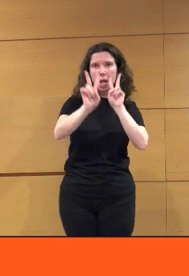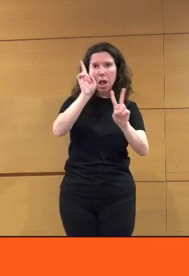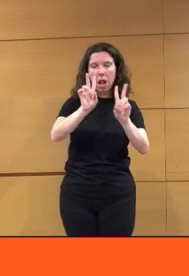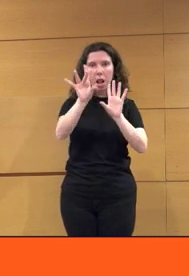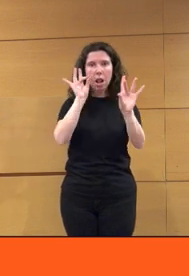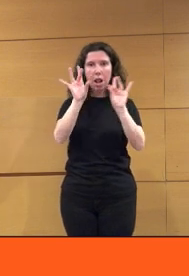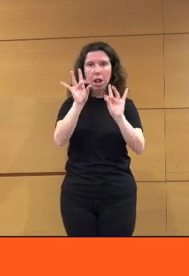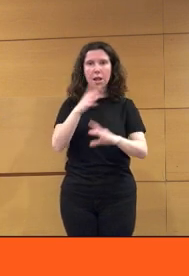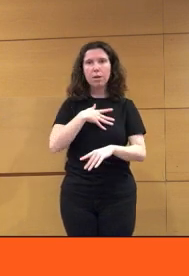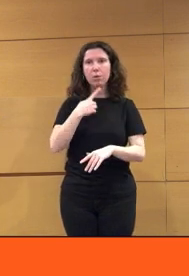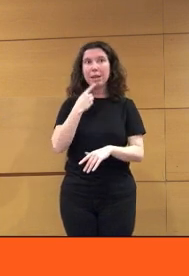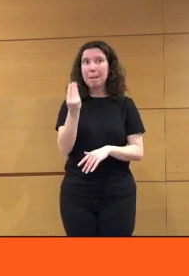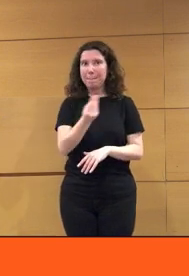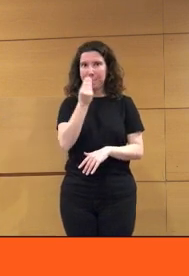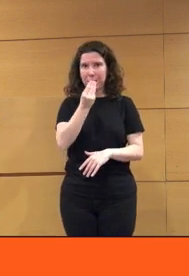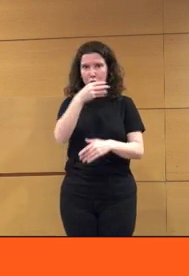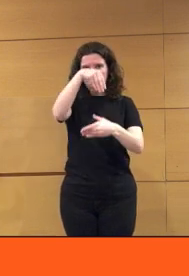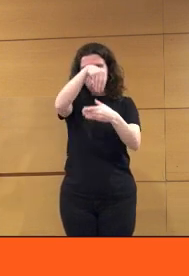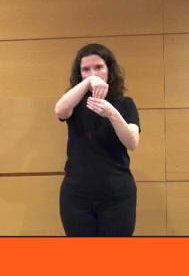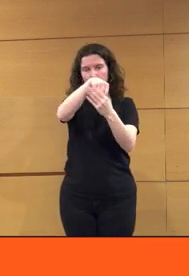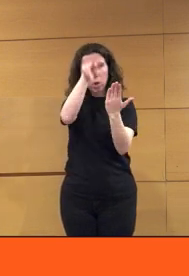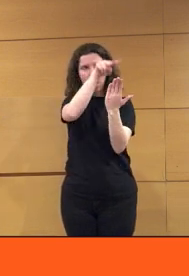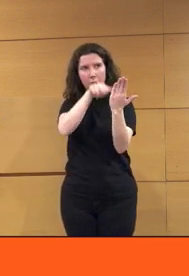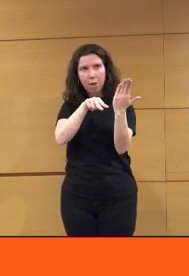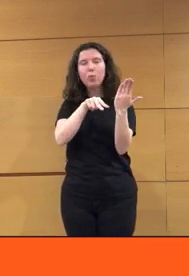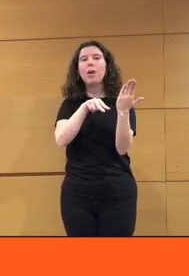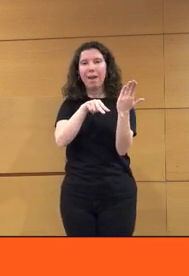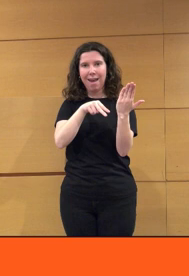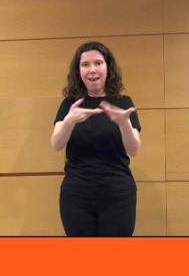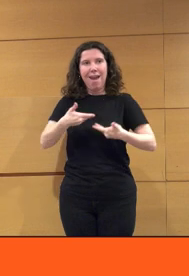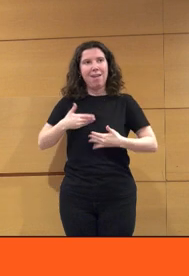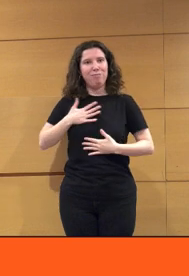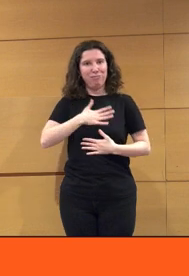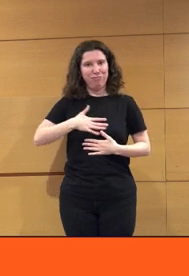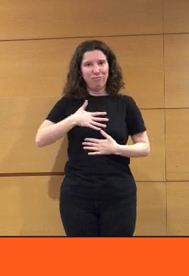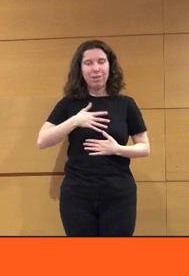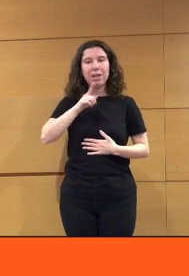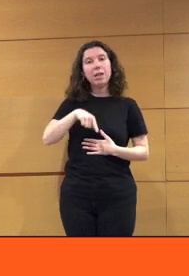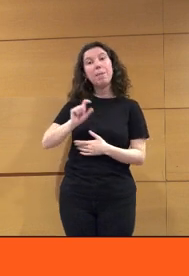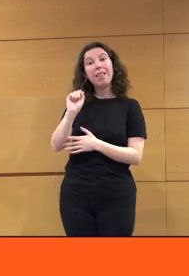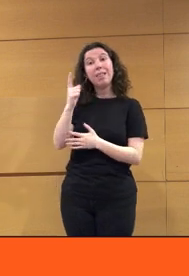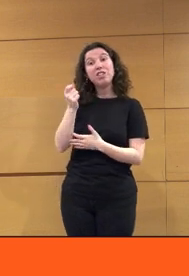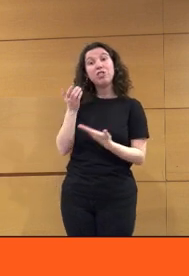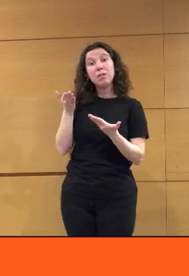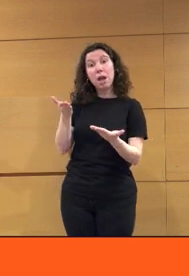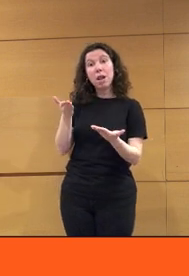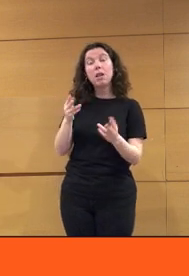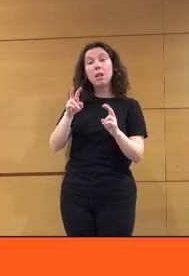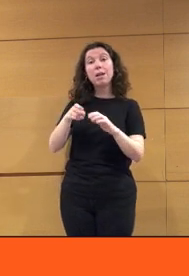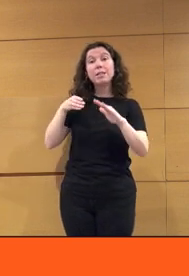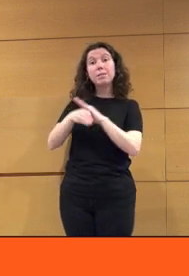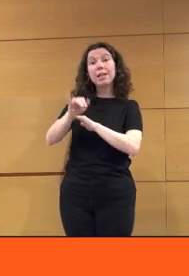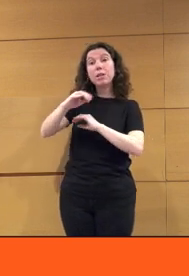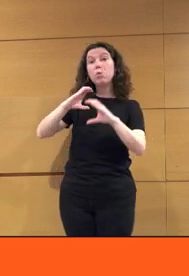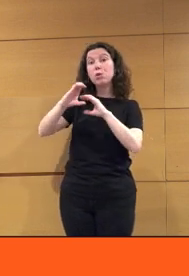més atractiu llegir aquest contingut. I, evidentment, la part digital, i aquí està tot lligat, accessibilitat i